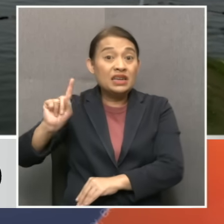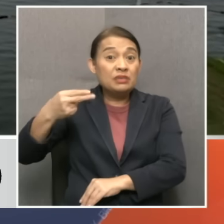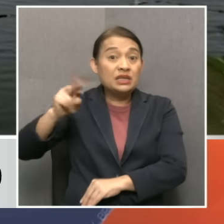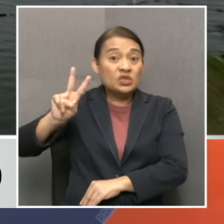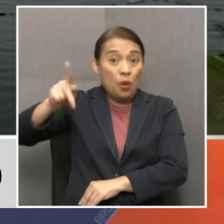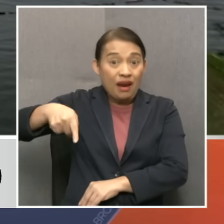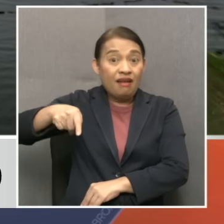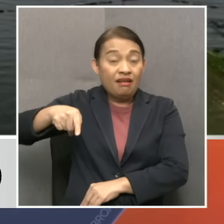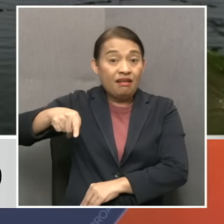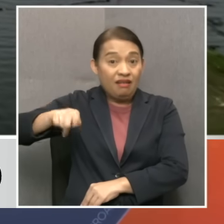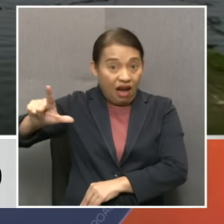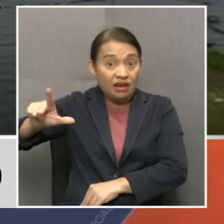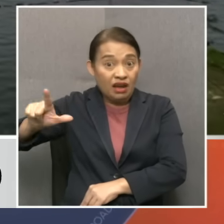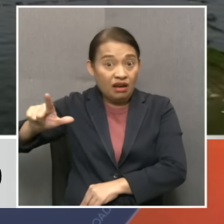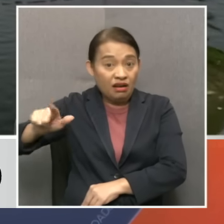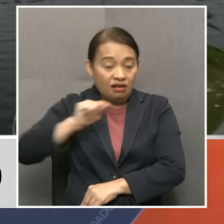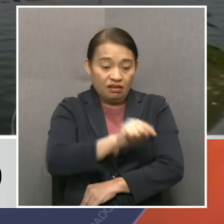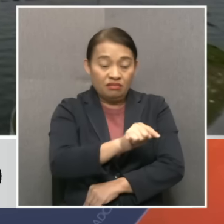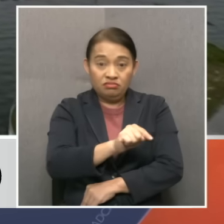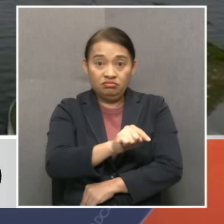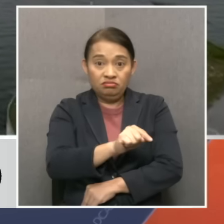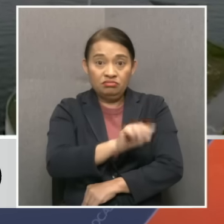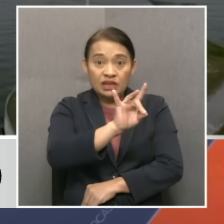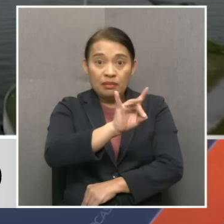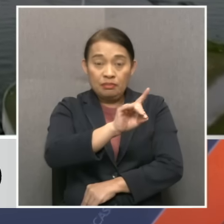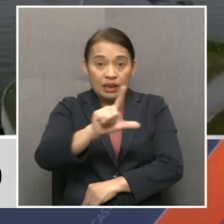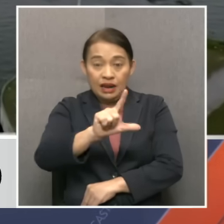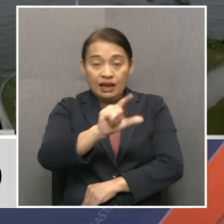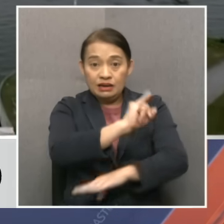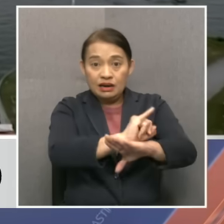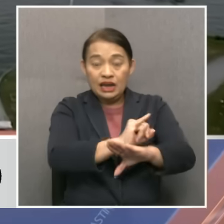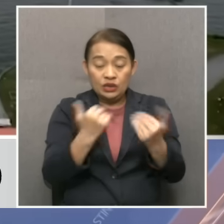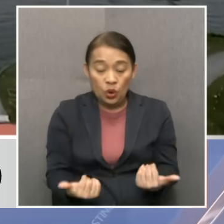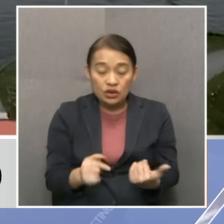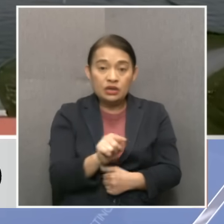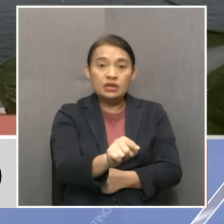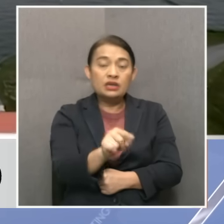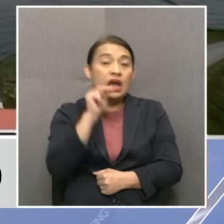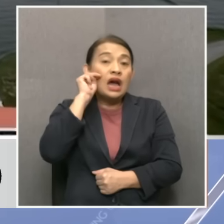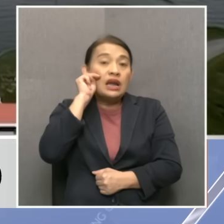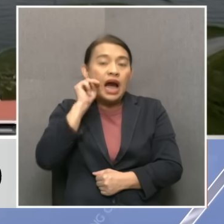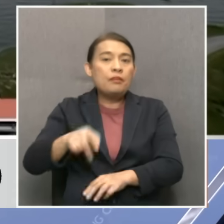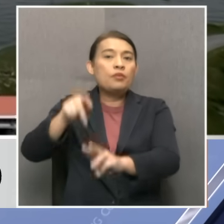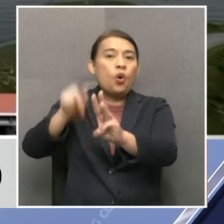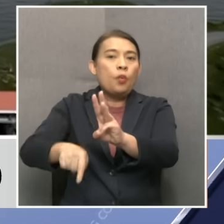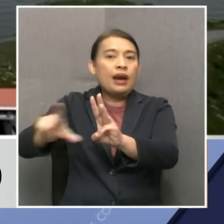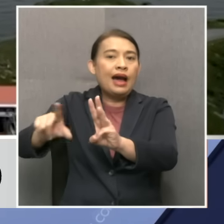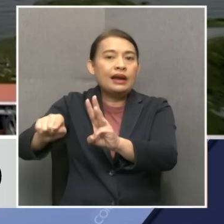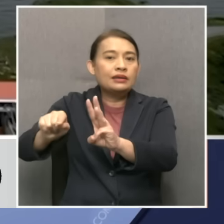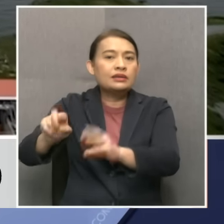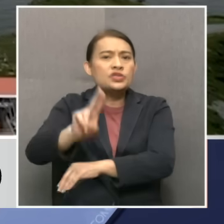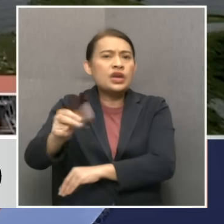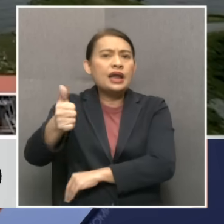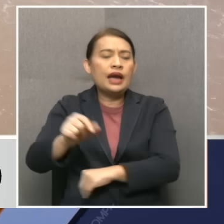ำหรับ8ล้านไร่เห็นไหมฮะนั่นแสดงเห็นว่าถ้าเรามีอยู่ 6,000 ล้านเนี่ยน้ำใช้การได้เนี่ยก็เท่ากับว่าเราจ